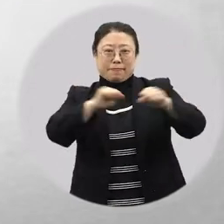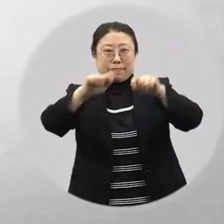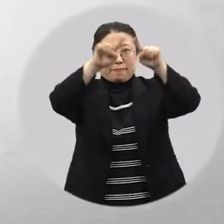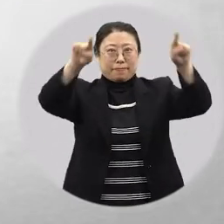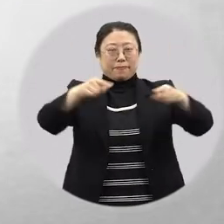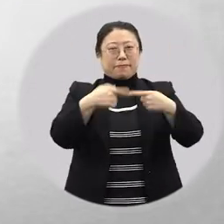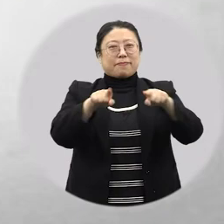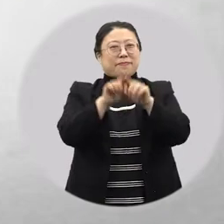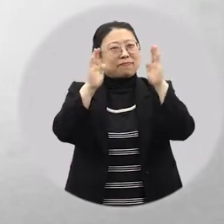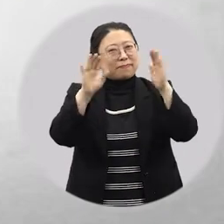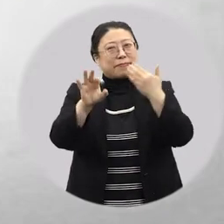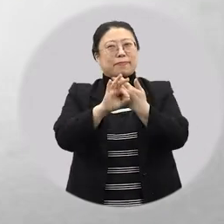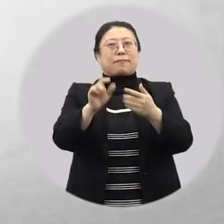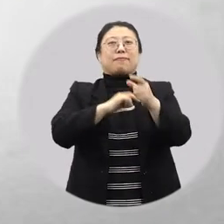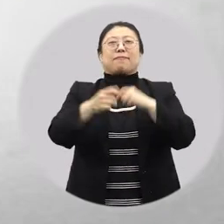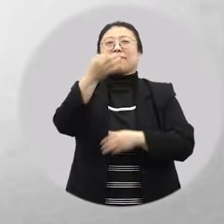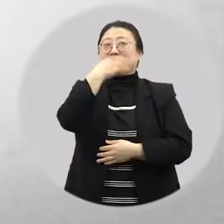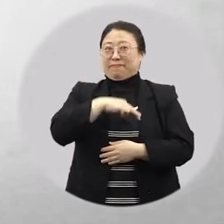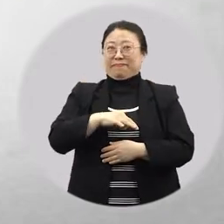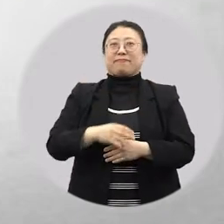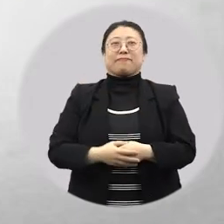더 효과적이에요